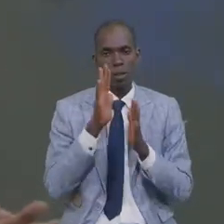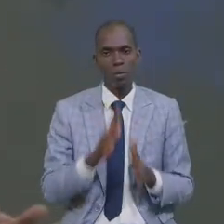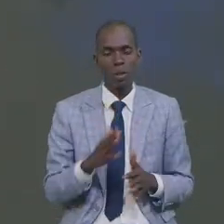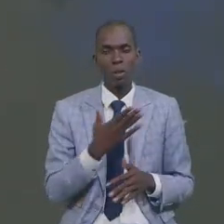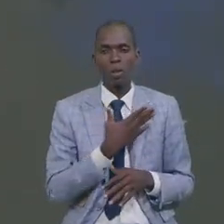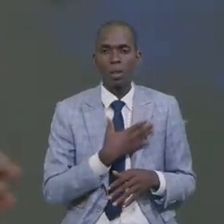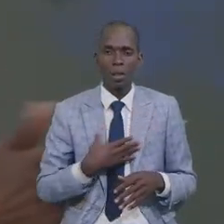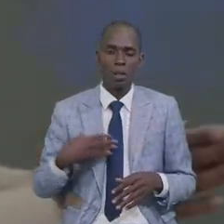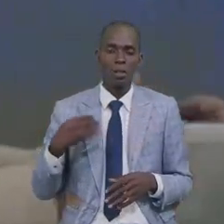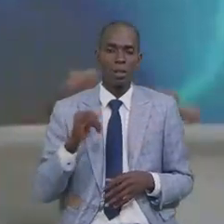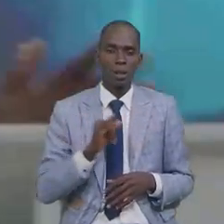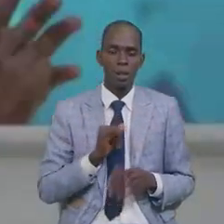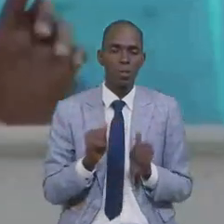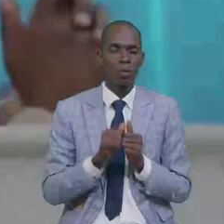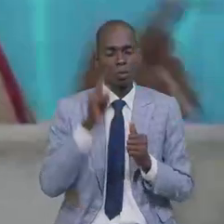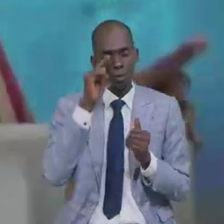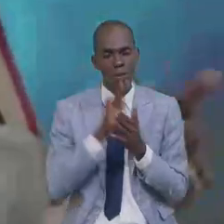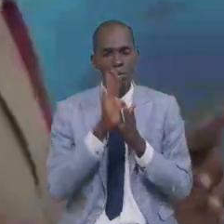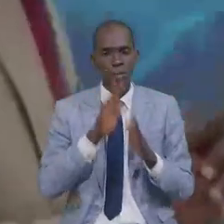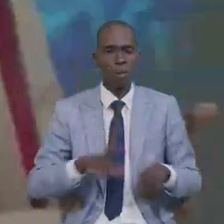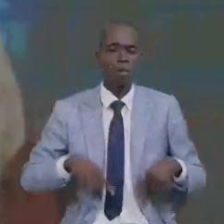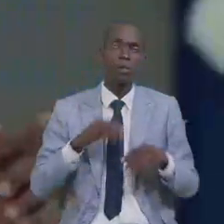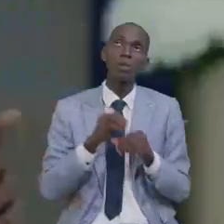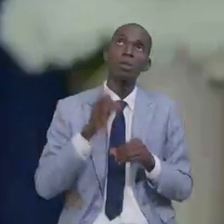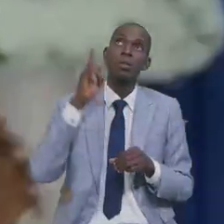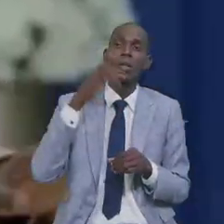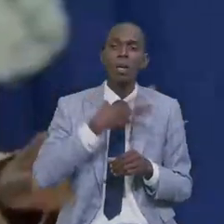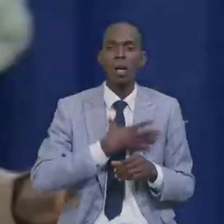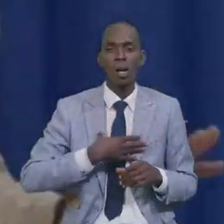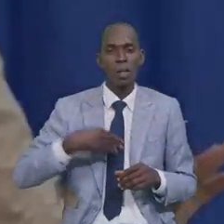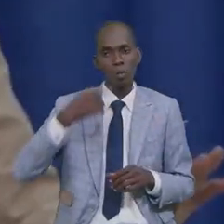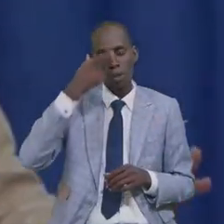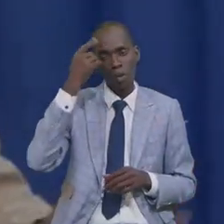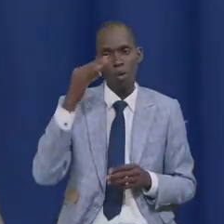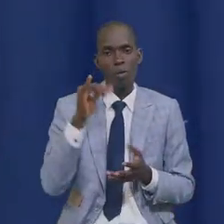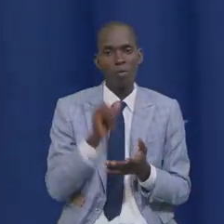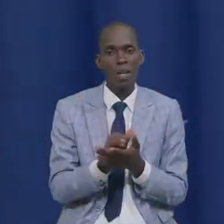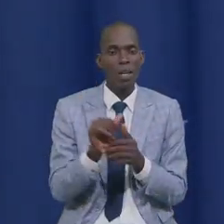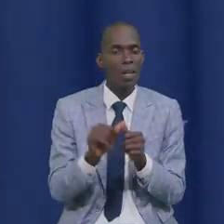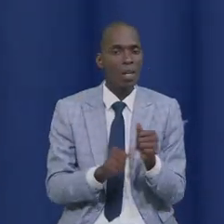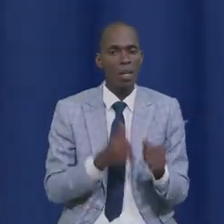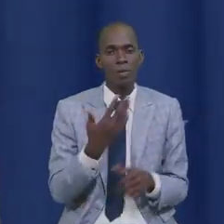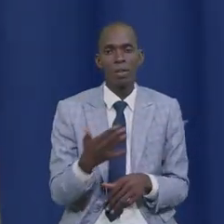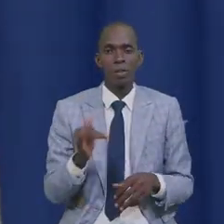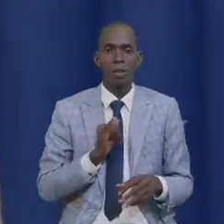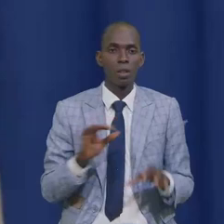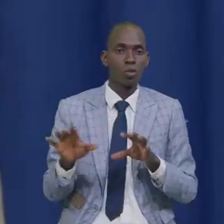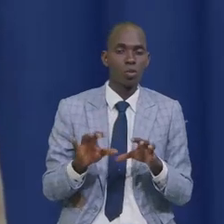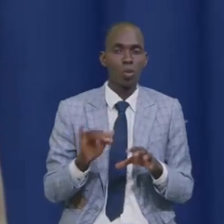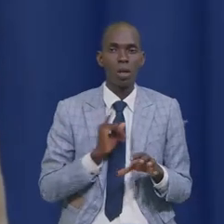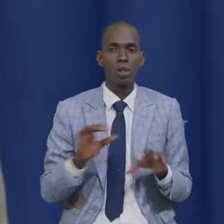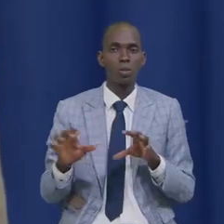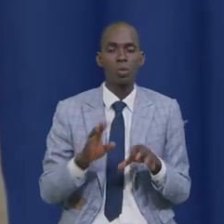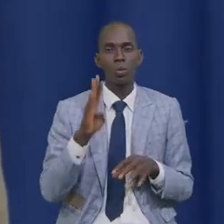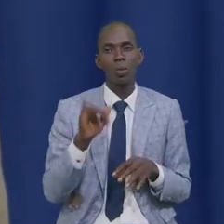Et moi, le croyant, j'habite en lui. Et pour cela, tout ce que